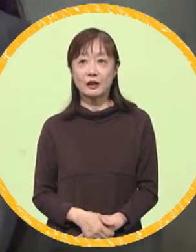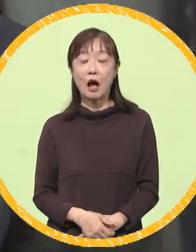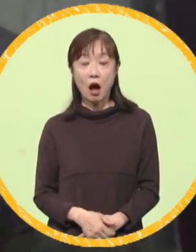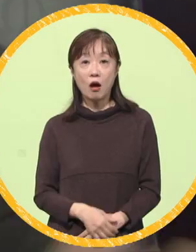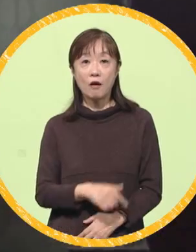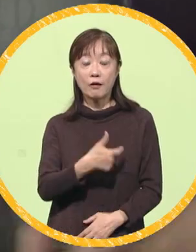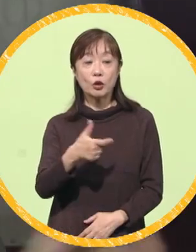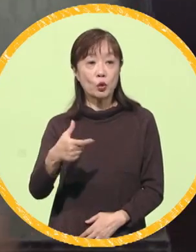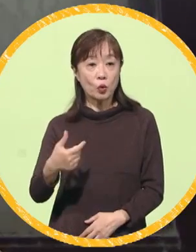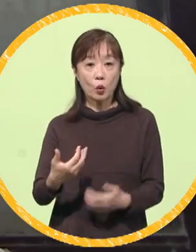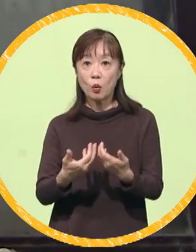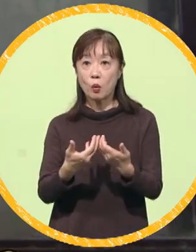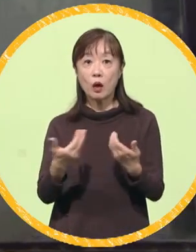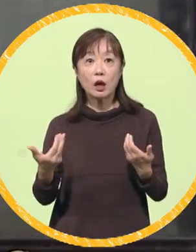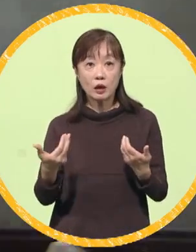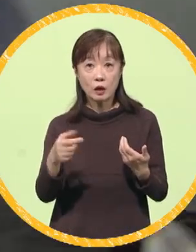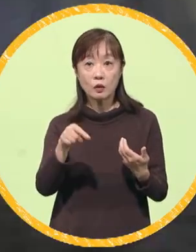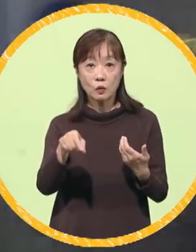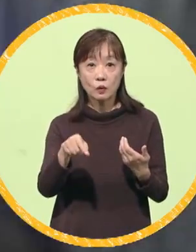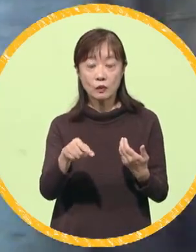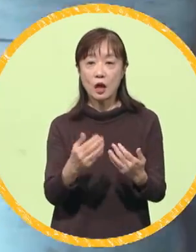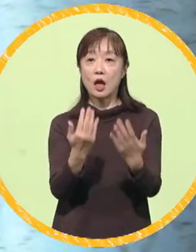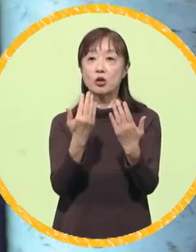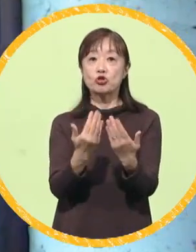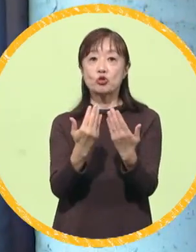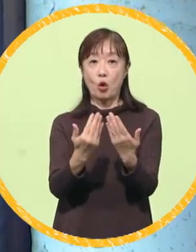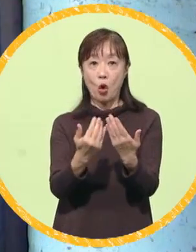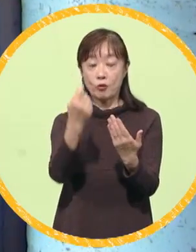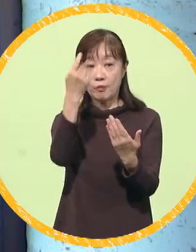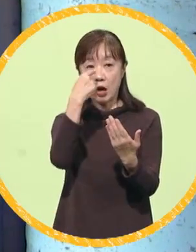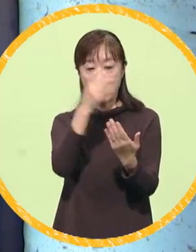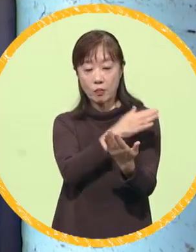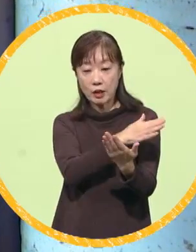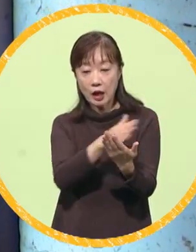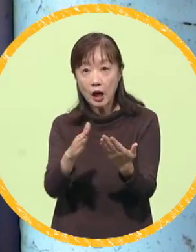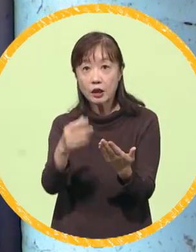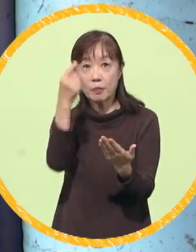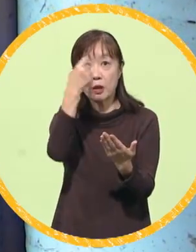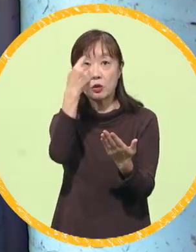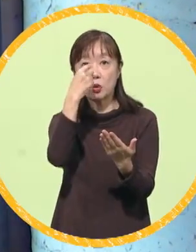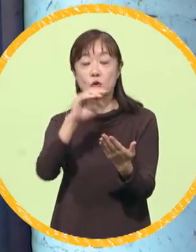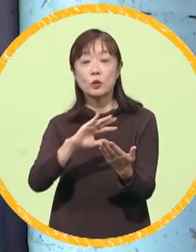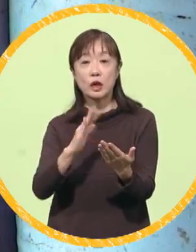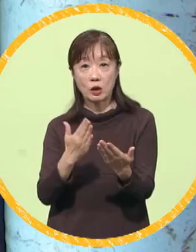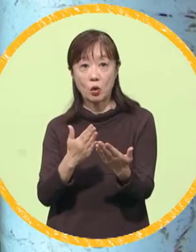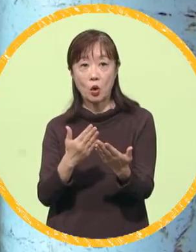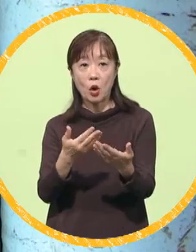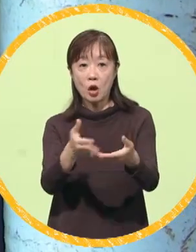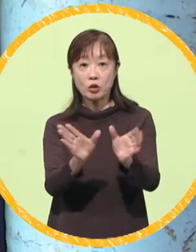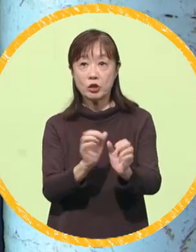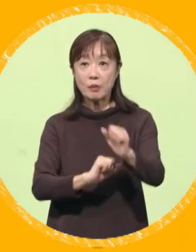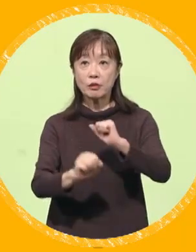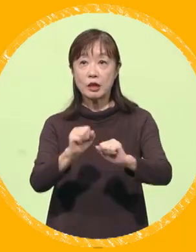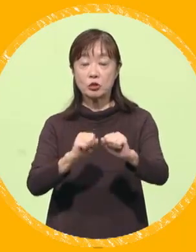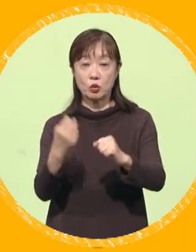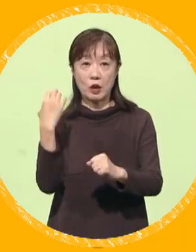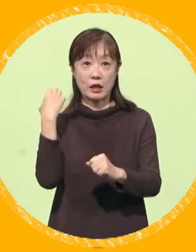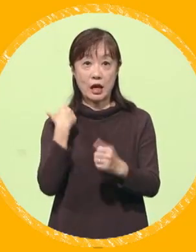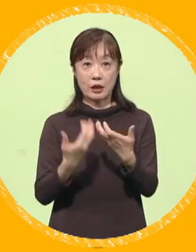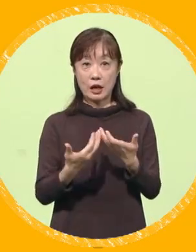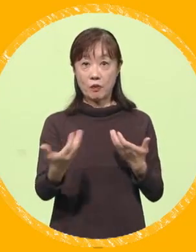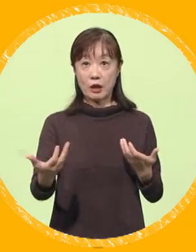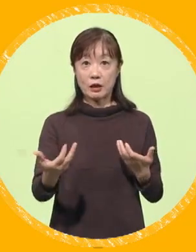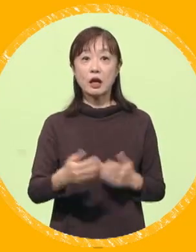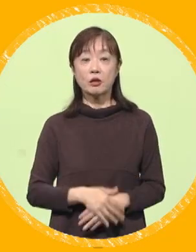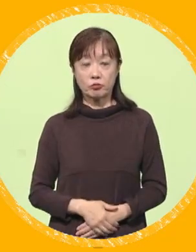専門じゃないのでわかんないです。 あ、いろいろ皆さん、 そうです。授業ではみんなやるんですけど、部活動では担当が分かれていて、 畜産